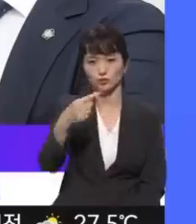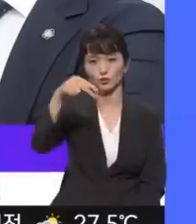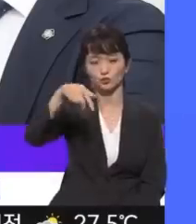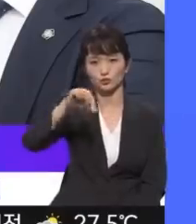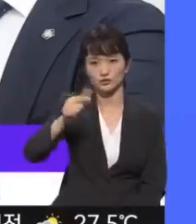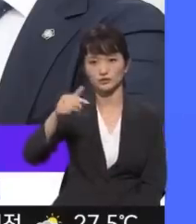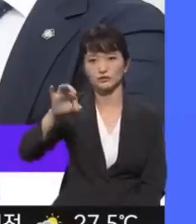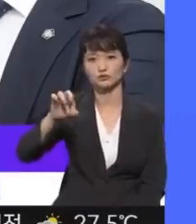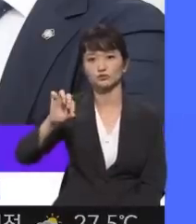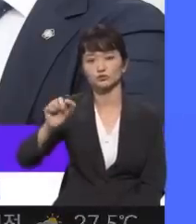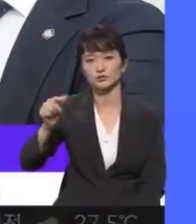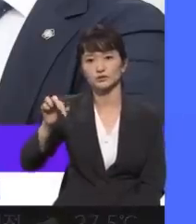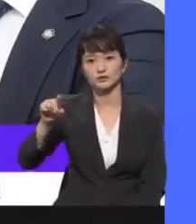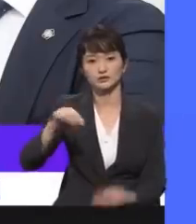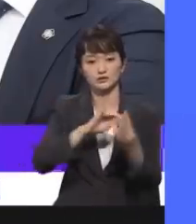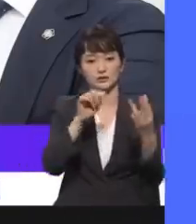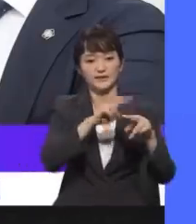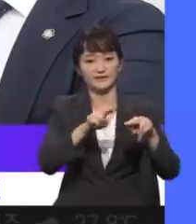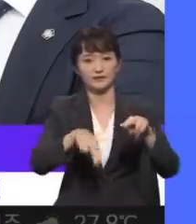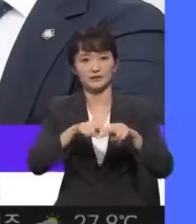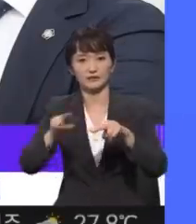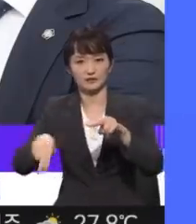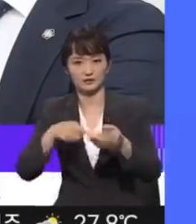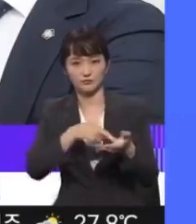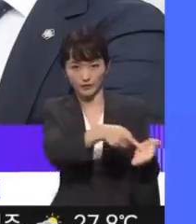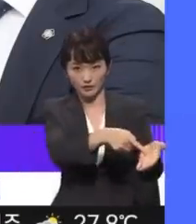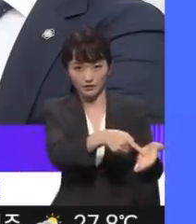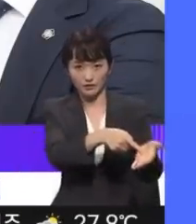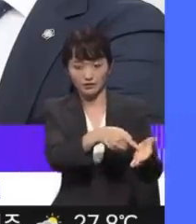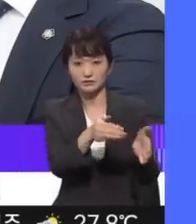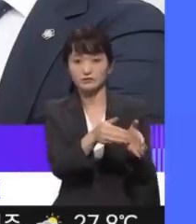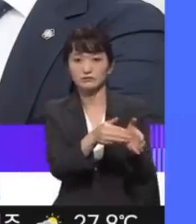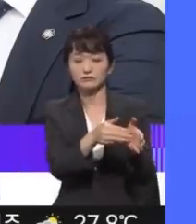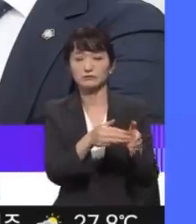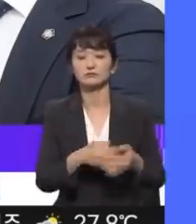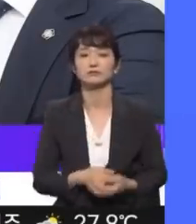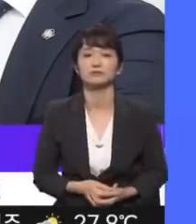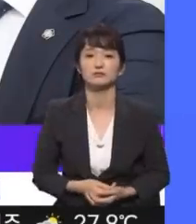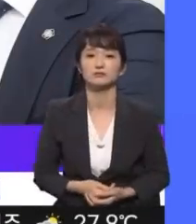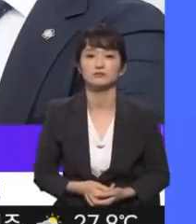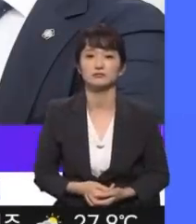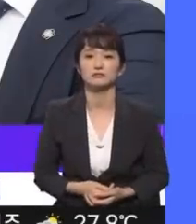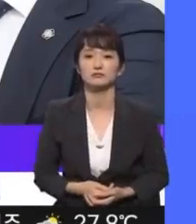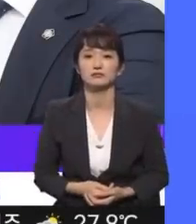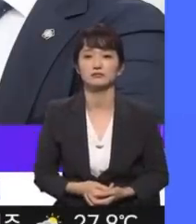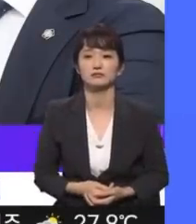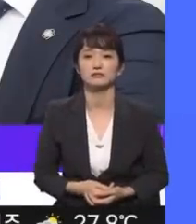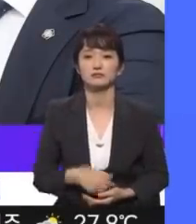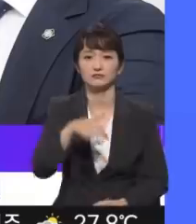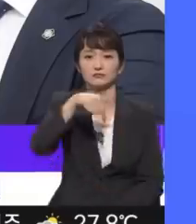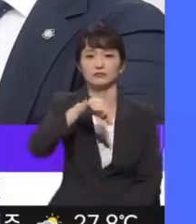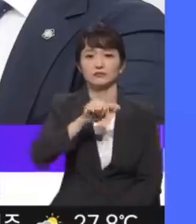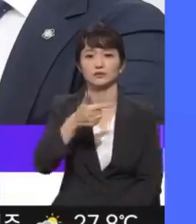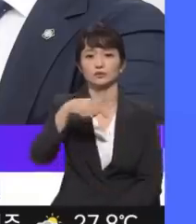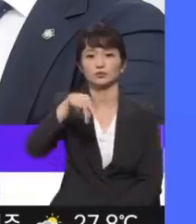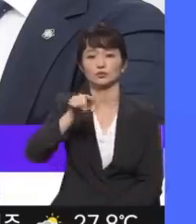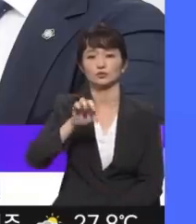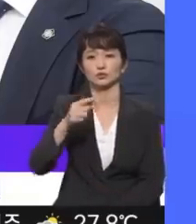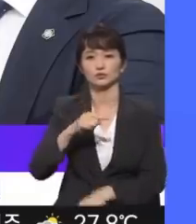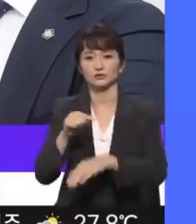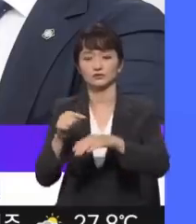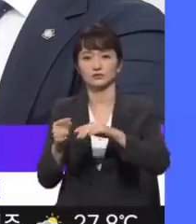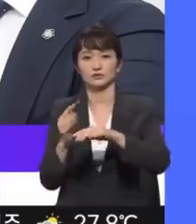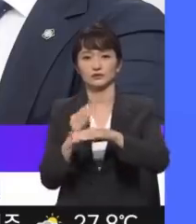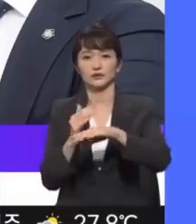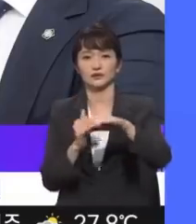9위 원유 연속 전체 관 등은 이미 사퇴서를 했기 때문에 사태가 확정이 된 거구요 그러니까 권성동 직무대행